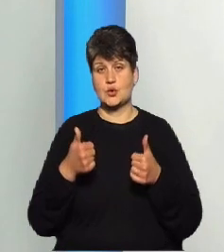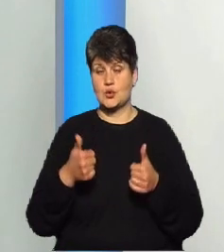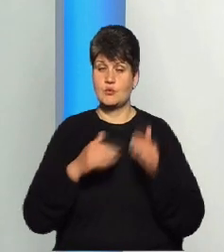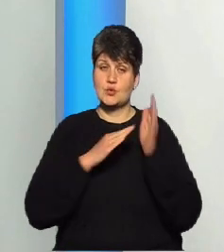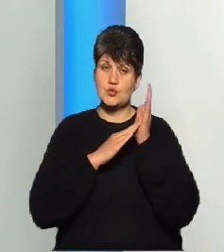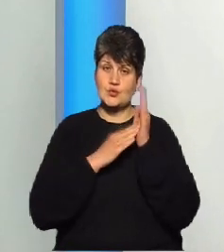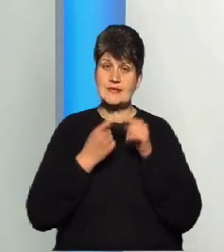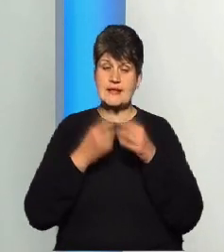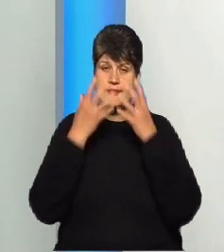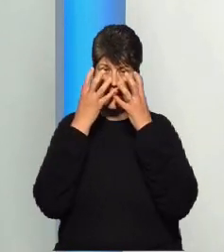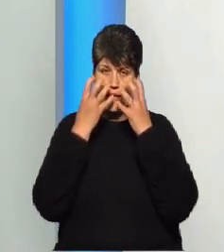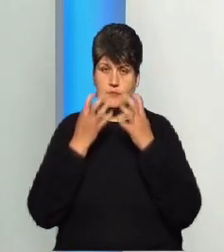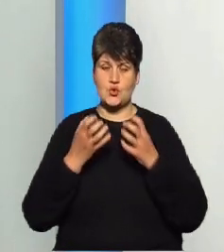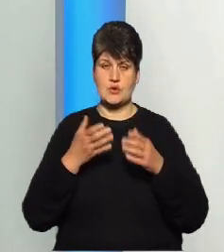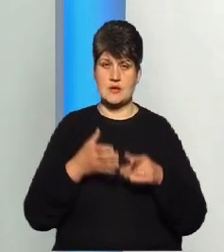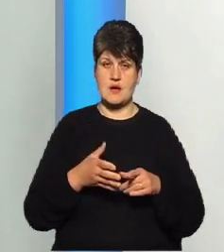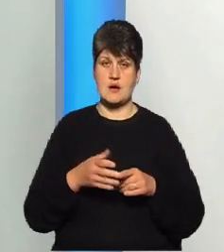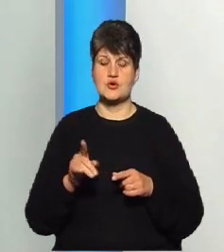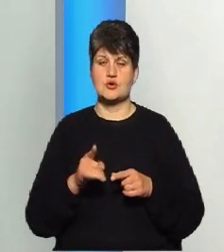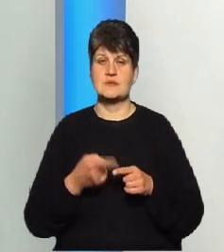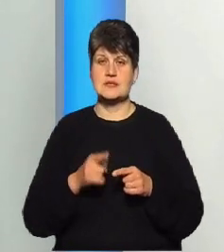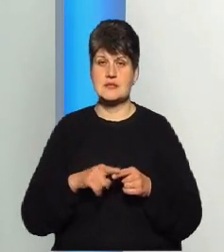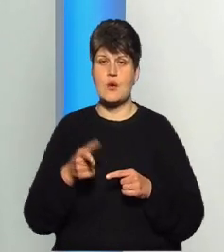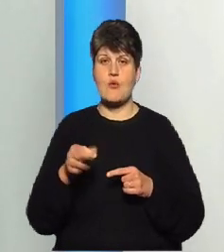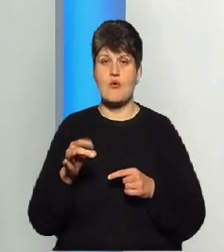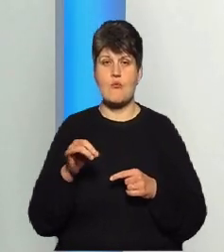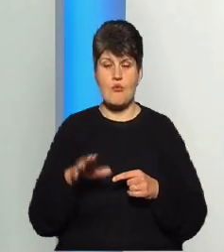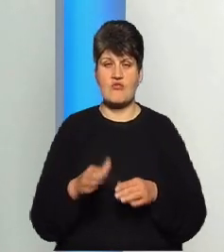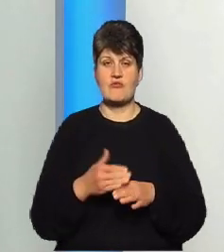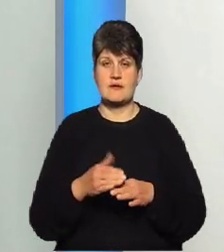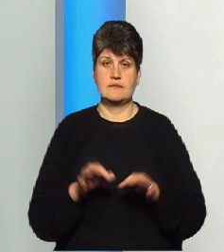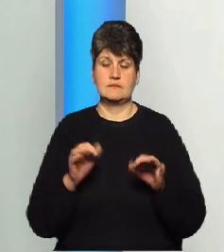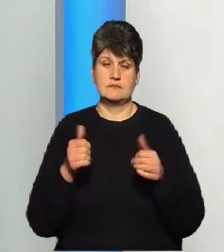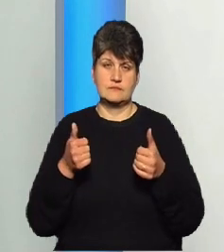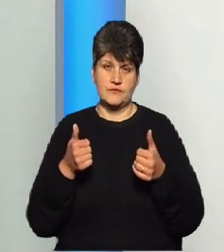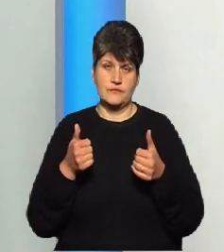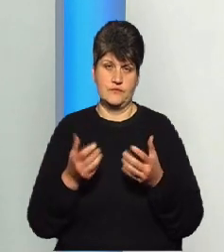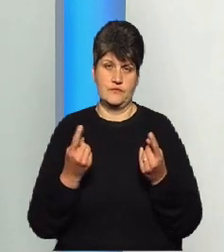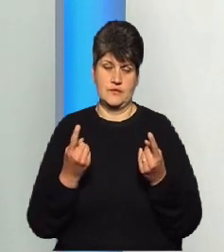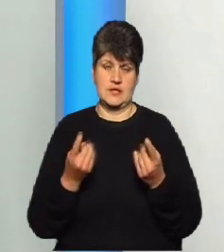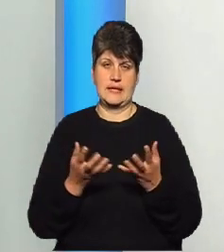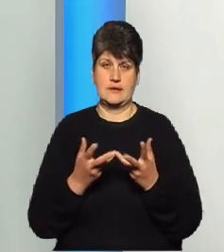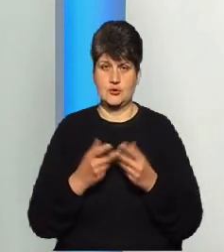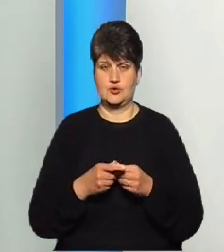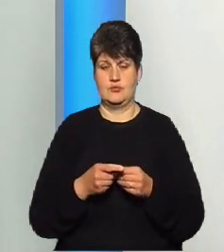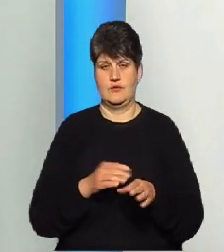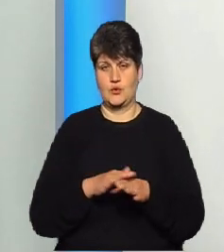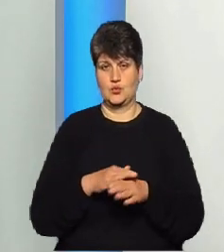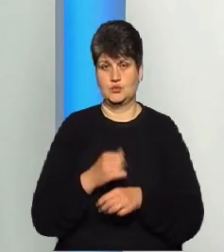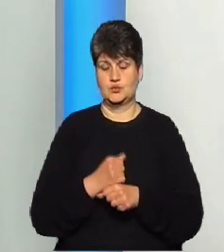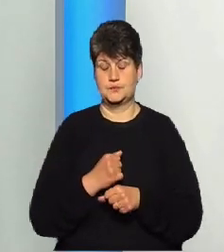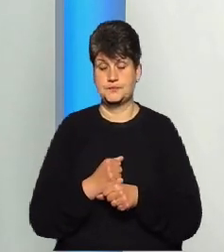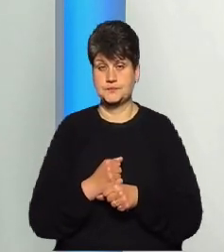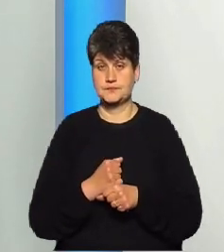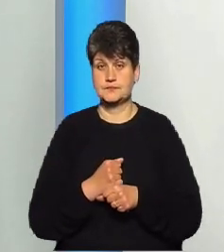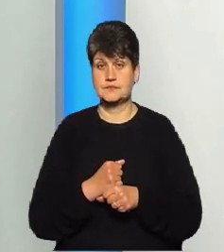цей мелатонін, гормон, починав виділявся у достатній кількості, проявляв свої безпосередні функції і властивості. Інше, що для здорового